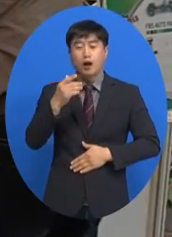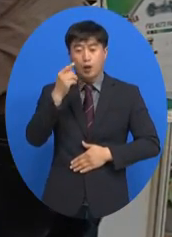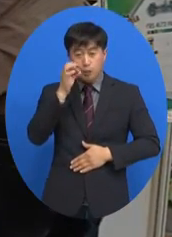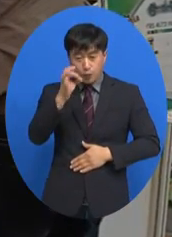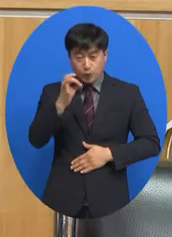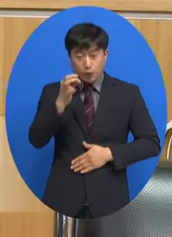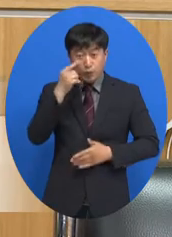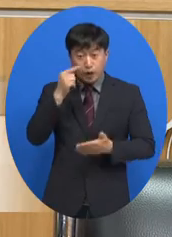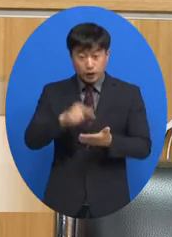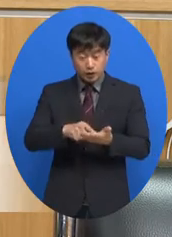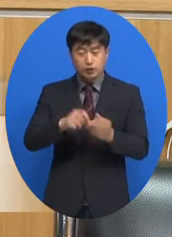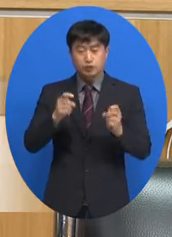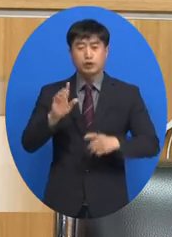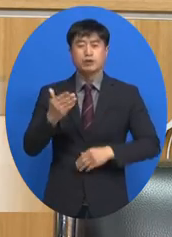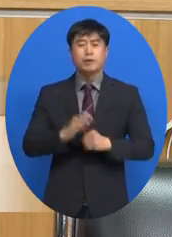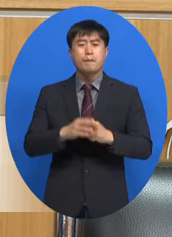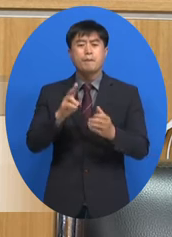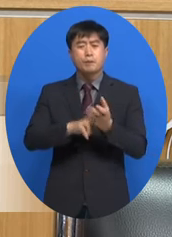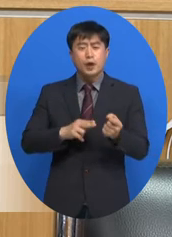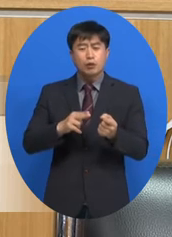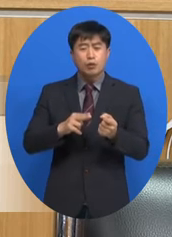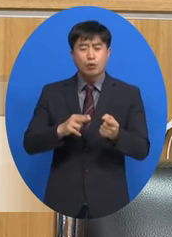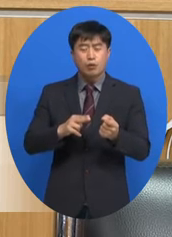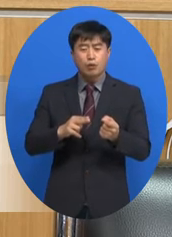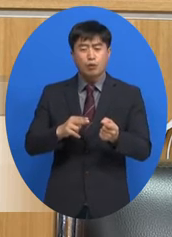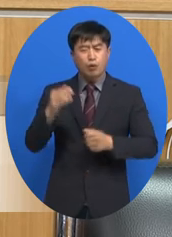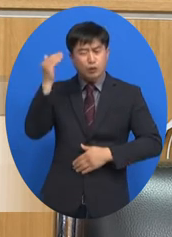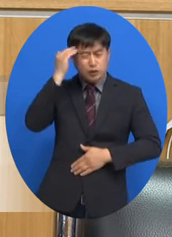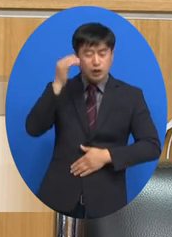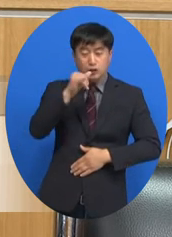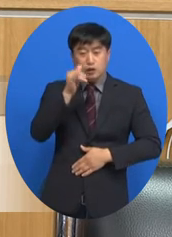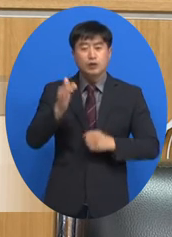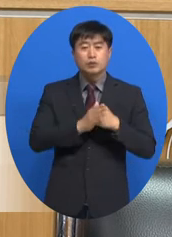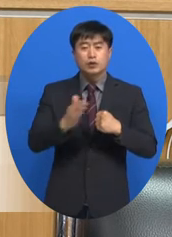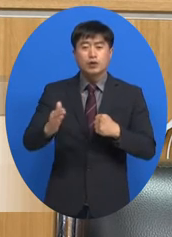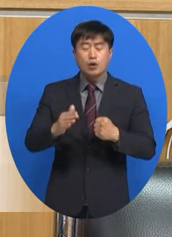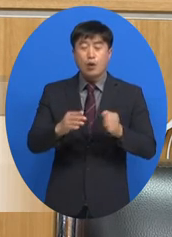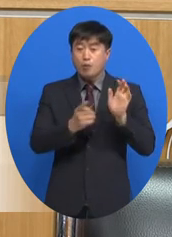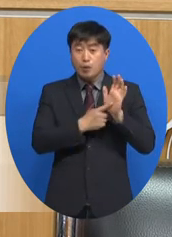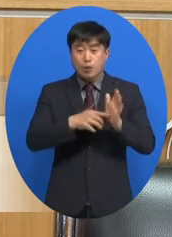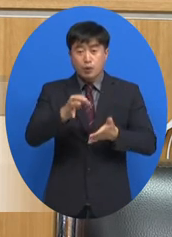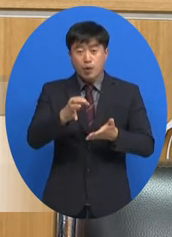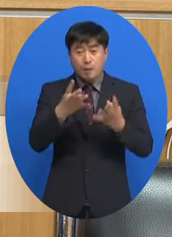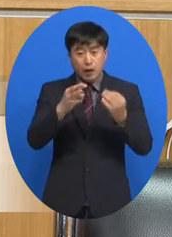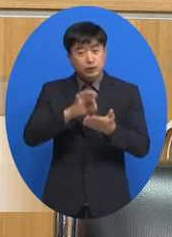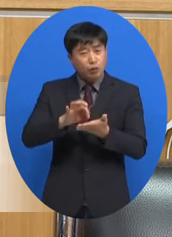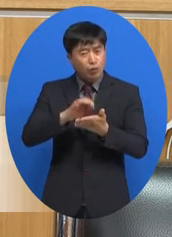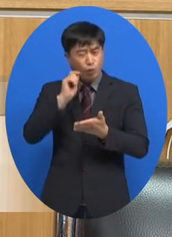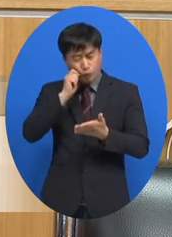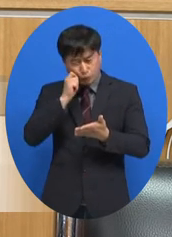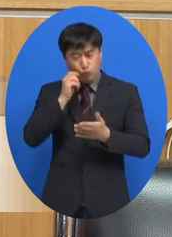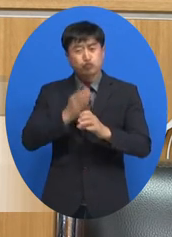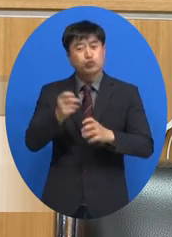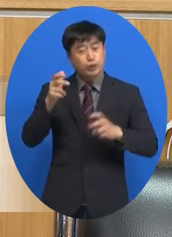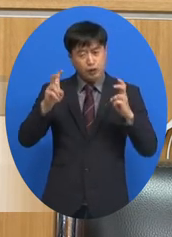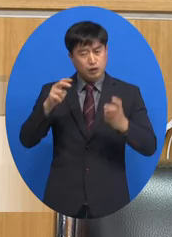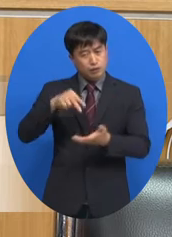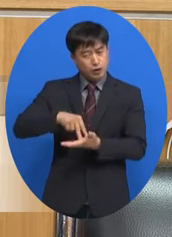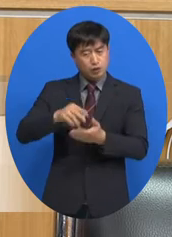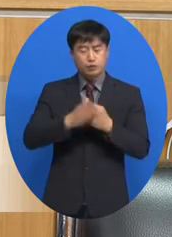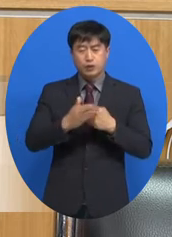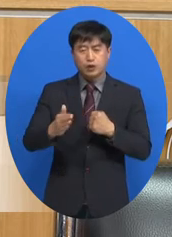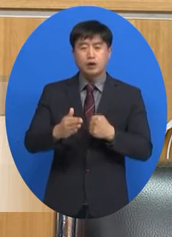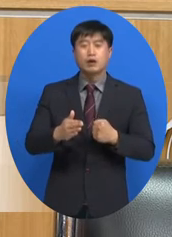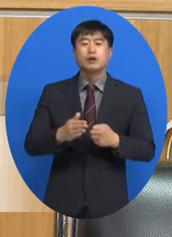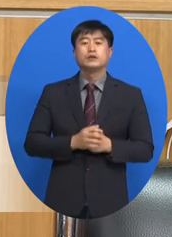이야기합니다 팔로를 개척하는데 좀 장애가 있었기 때문에 홍보비를 많이 쓸 수가 없지 않습니까 중소기업에서 그런 상황에서